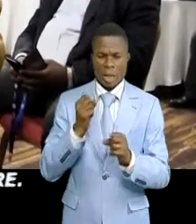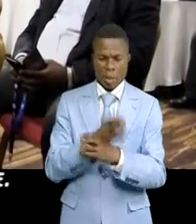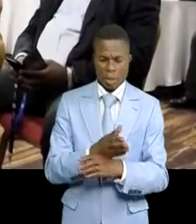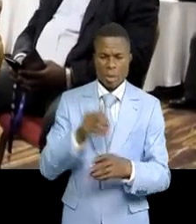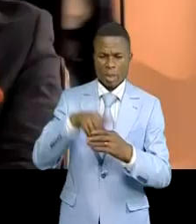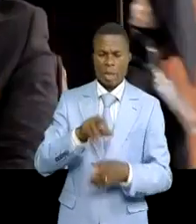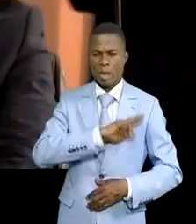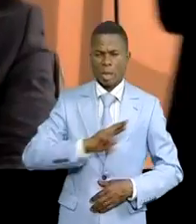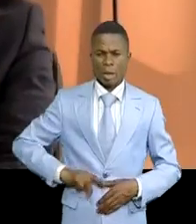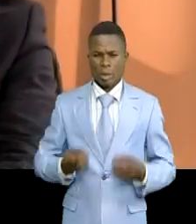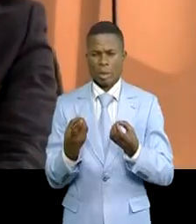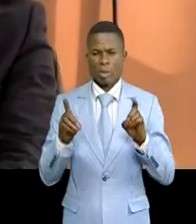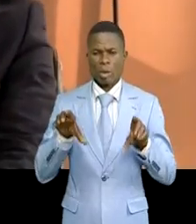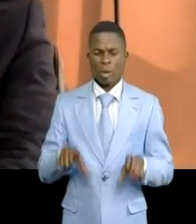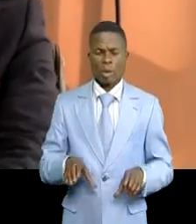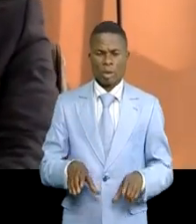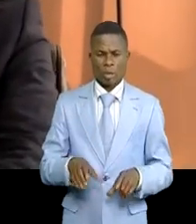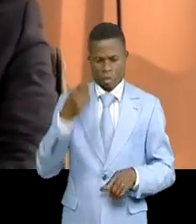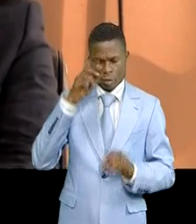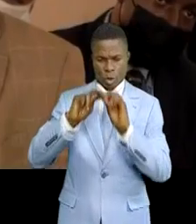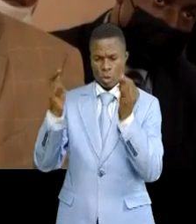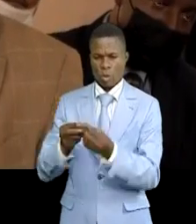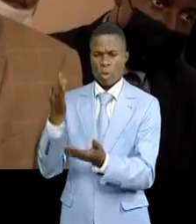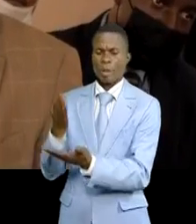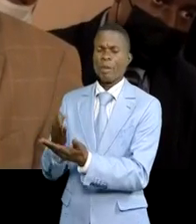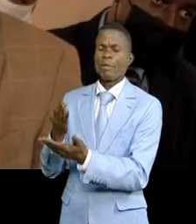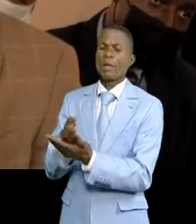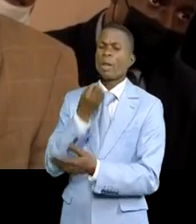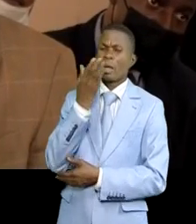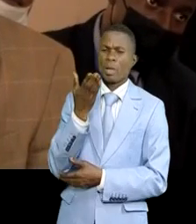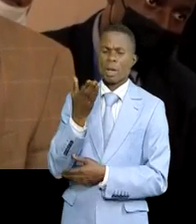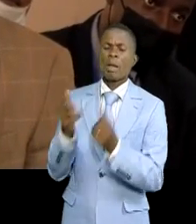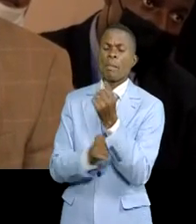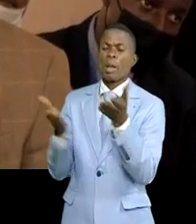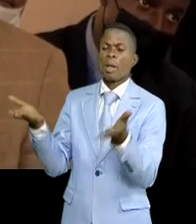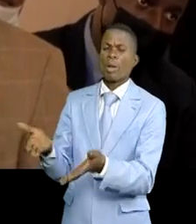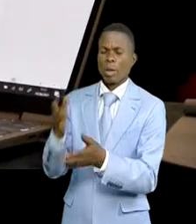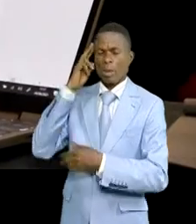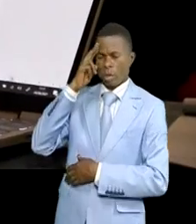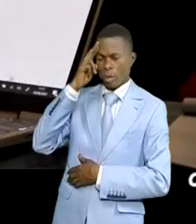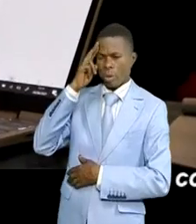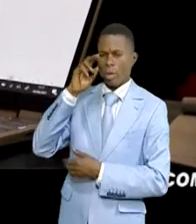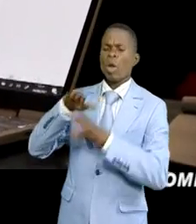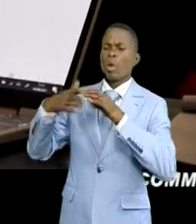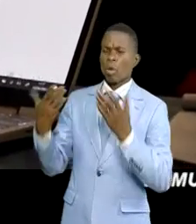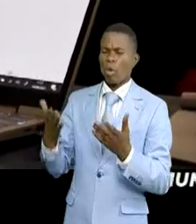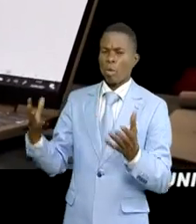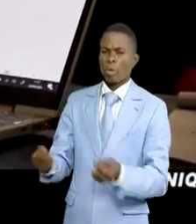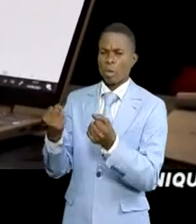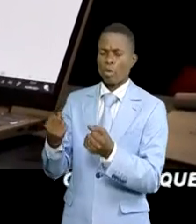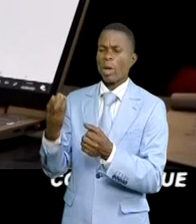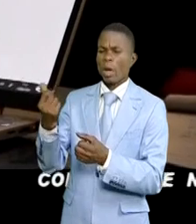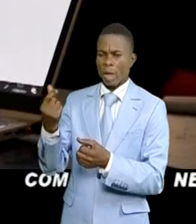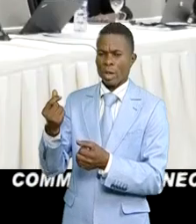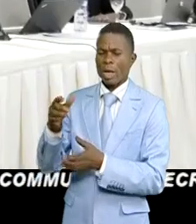République démocratique du Congo. Pour la commission finance, par exemple, les participants ont réfléchi sur comment trouver les capitaux